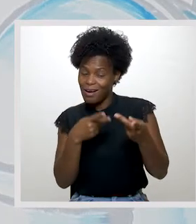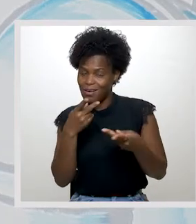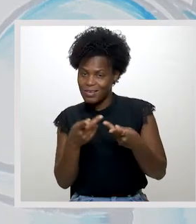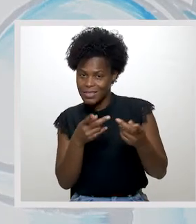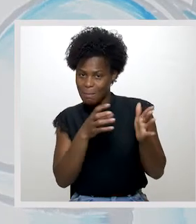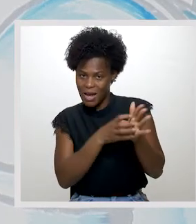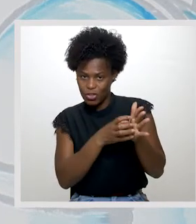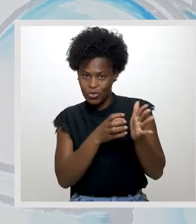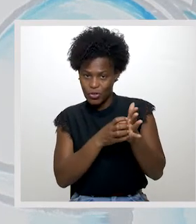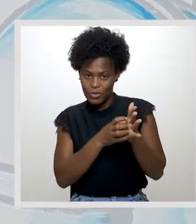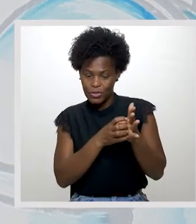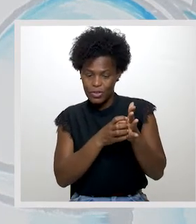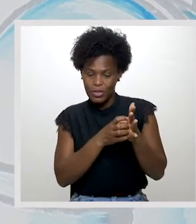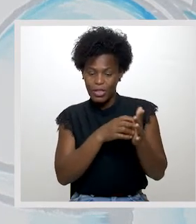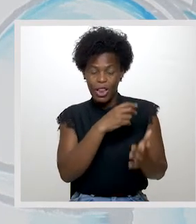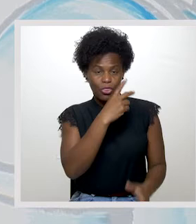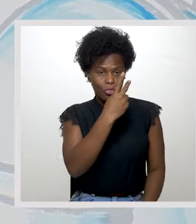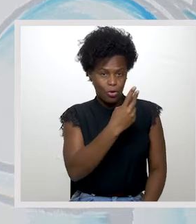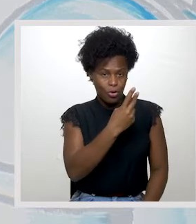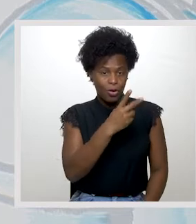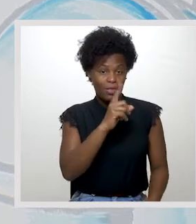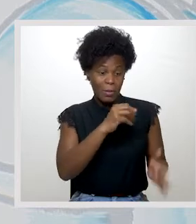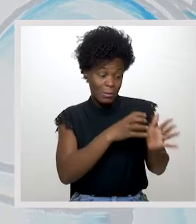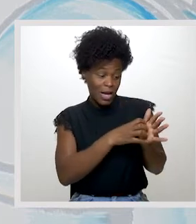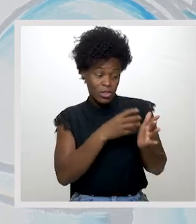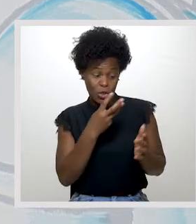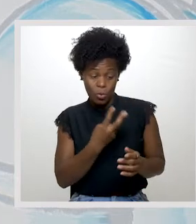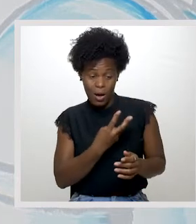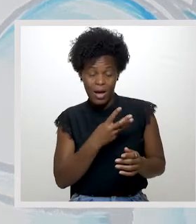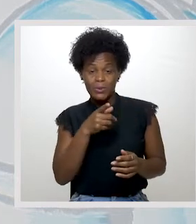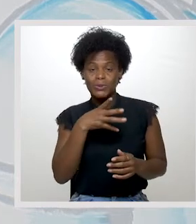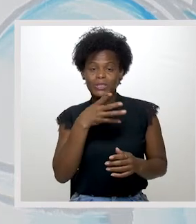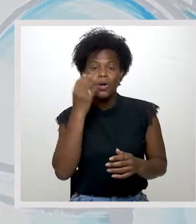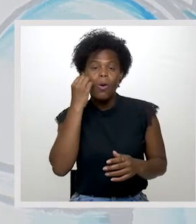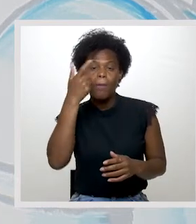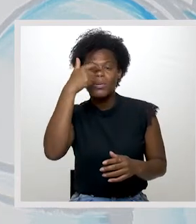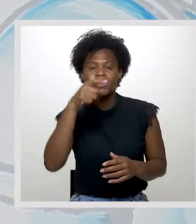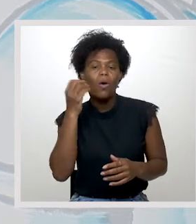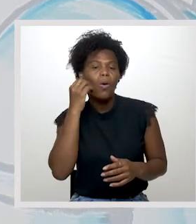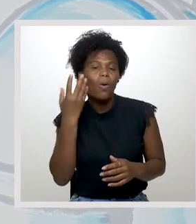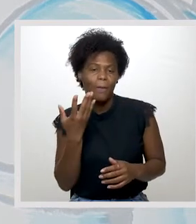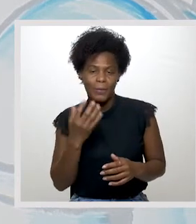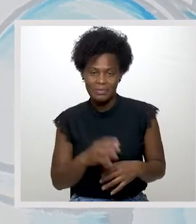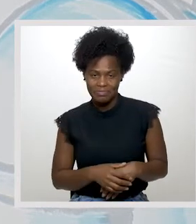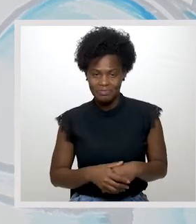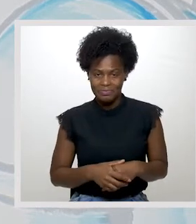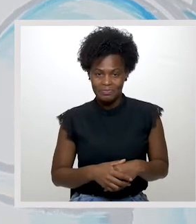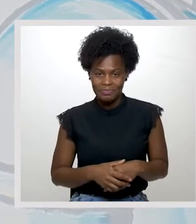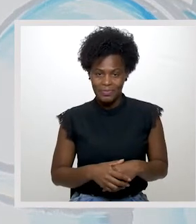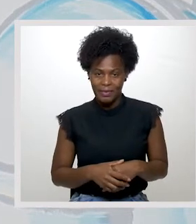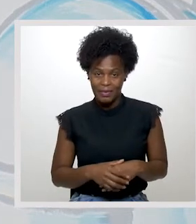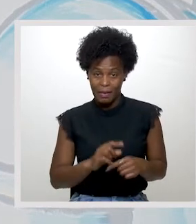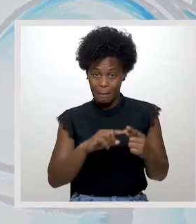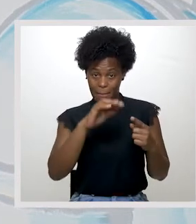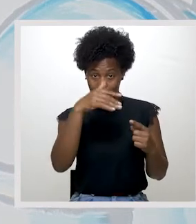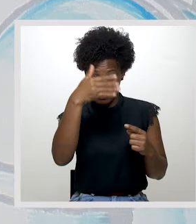les images 2 et 3 et vous allez faire la description de ces personnages. La